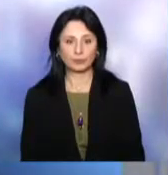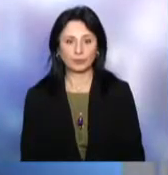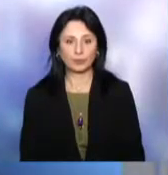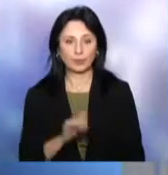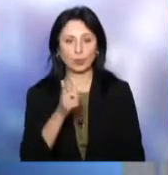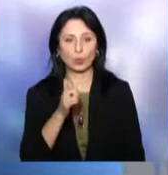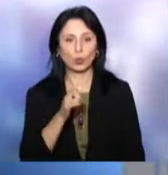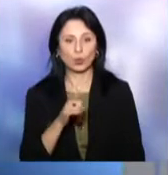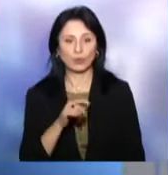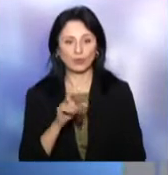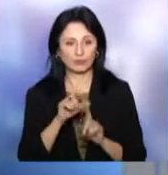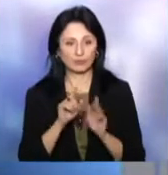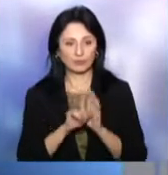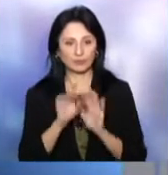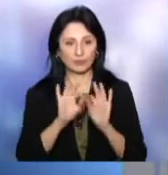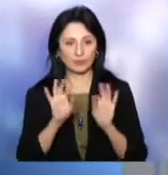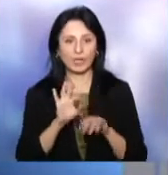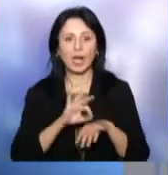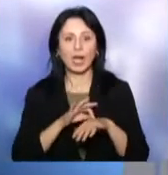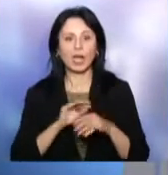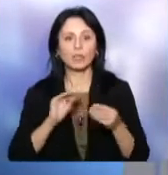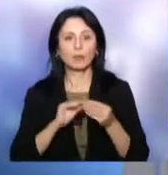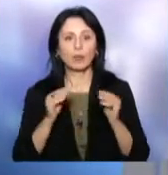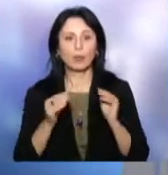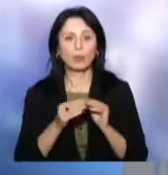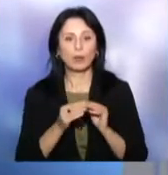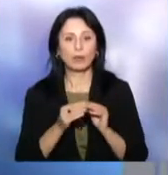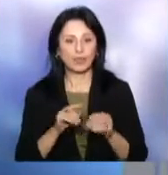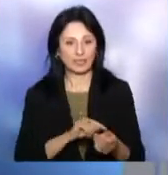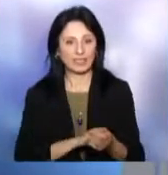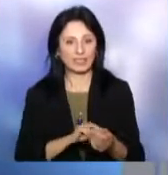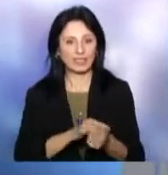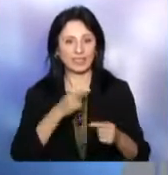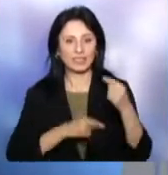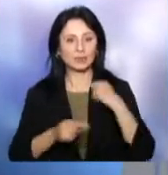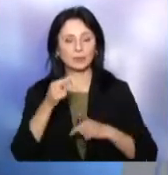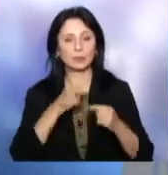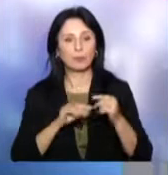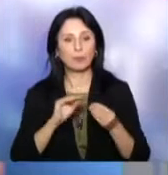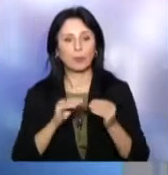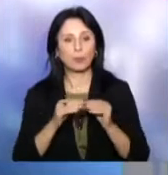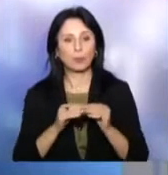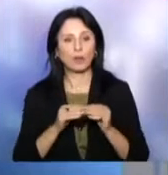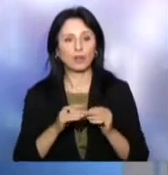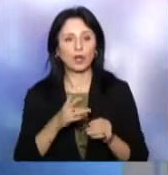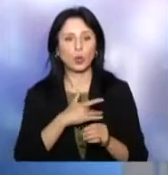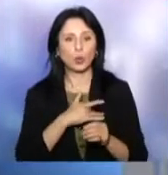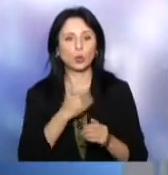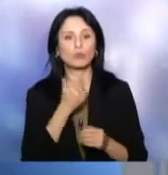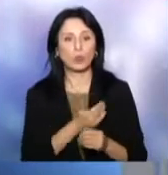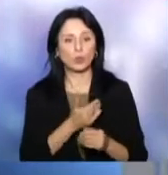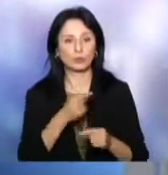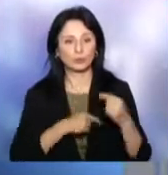როგორც შესავალში გითხარით, კანის პრობლემა და სისხლძარღოვანი პრობლემები, ამ შემთხვევაში გულ-სისხლძარღვთა